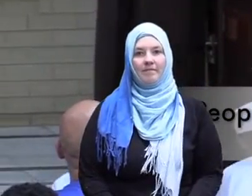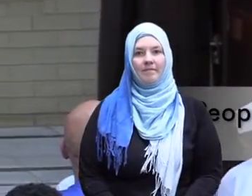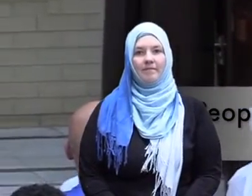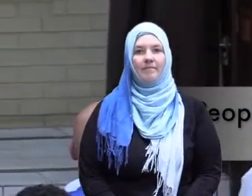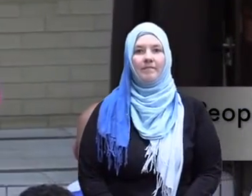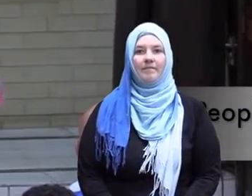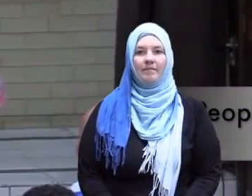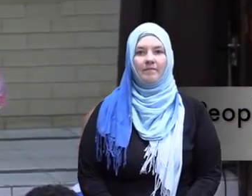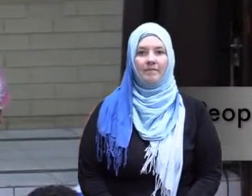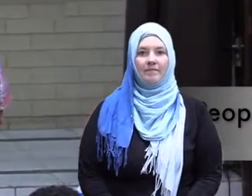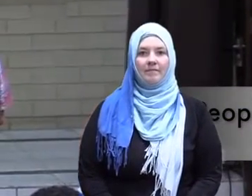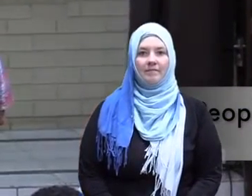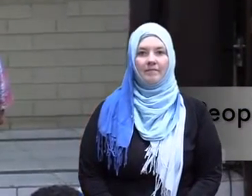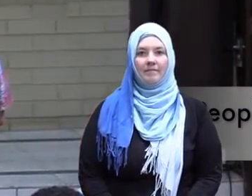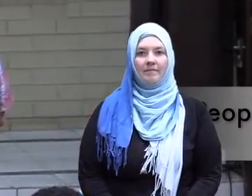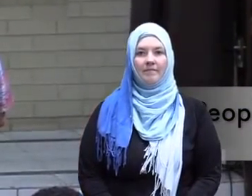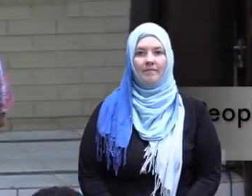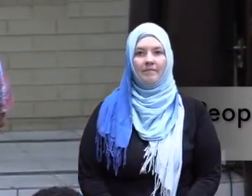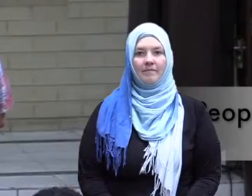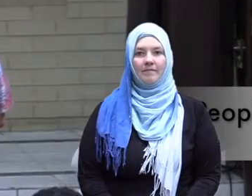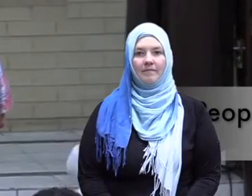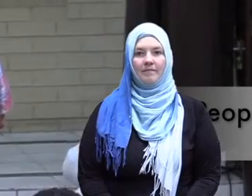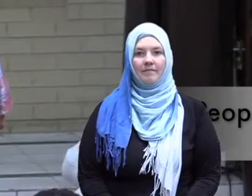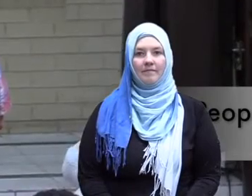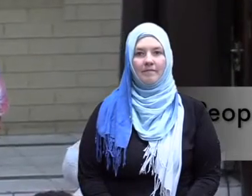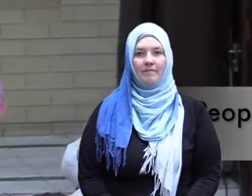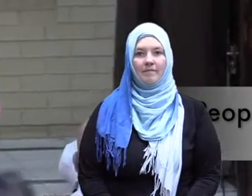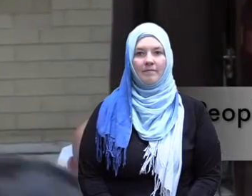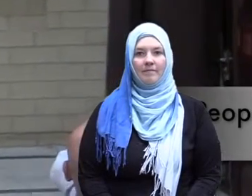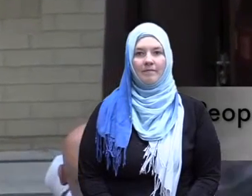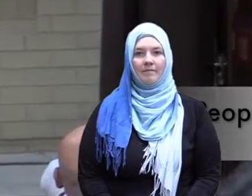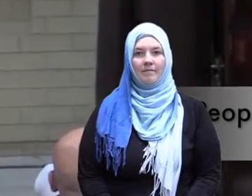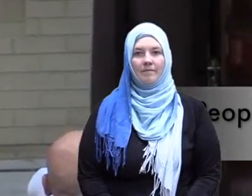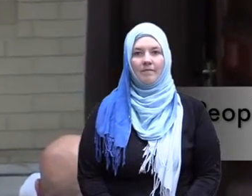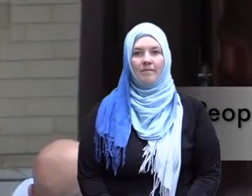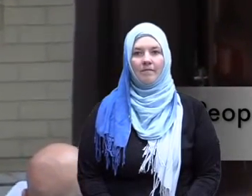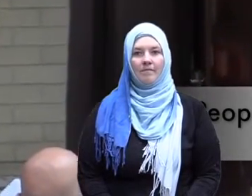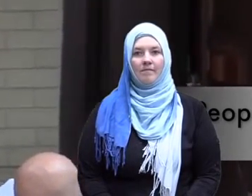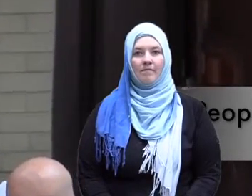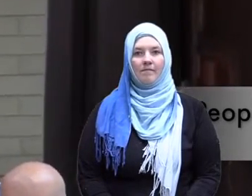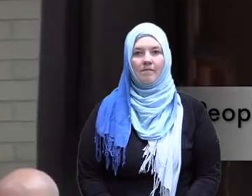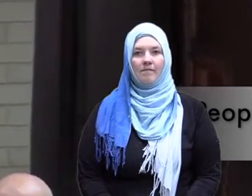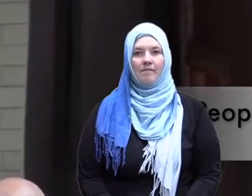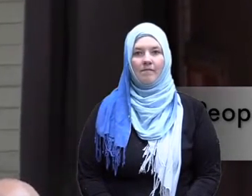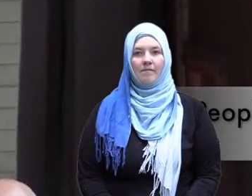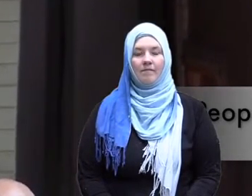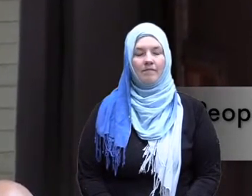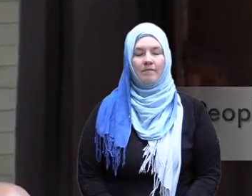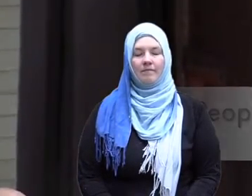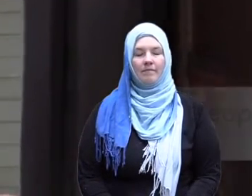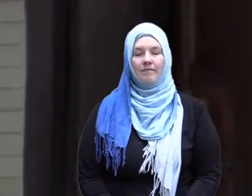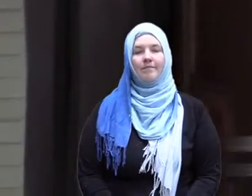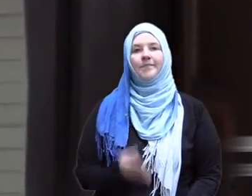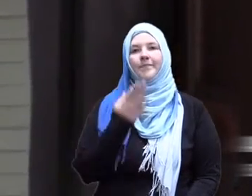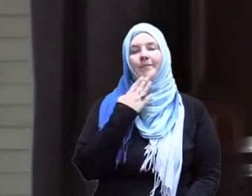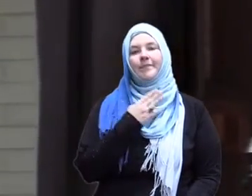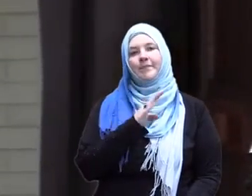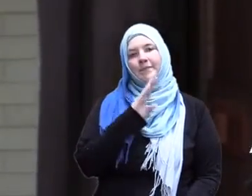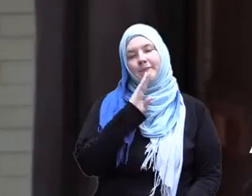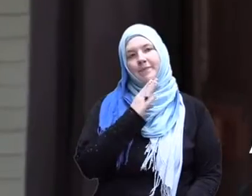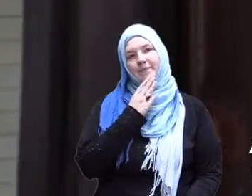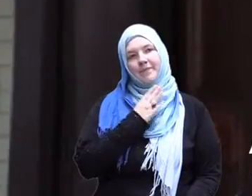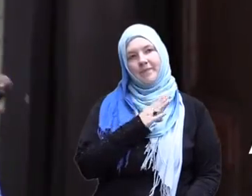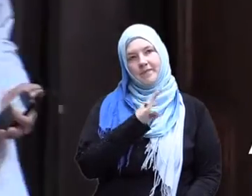سيئات أعمالنا، من يهد الله فلا مضل له ومن يضلل فلا هادي له، ولا حول ولا